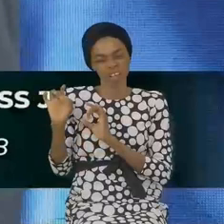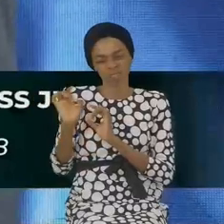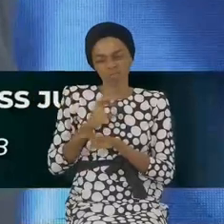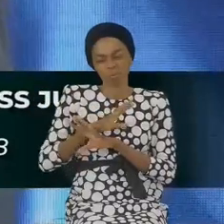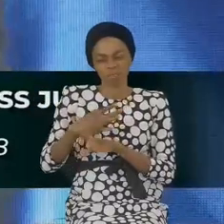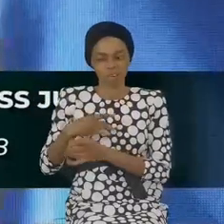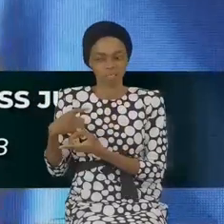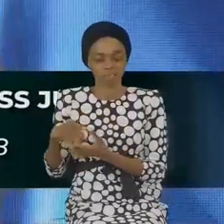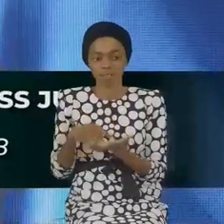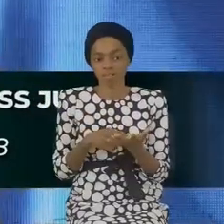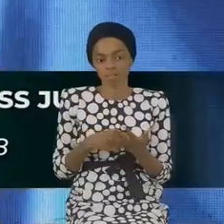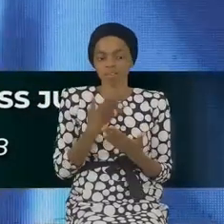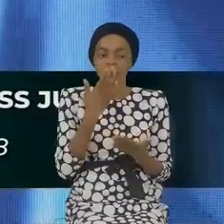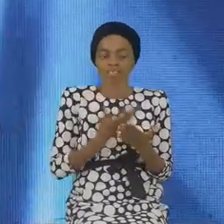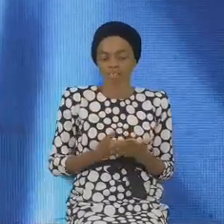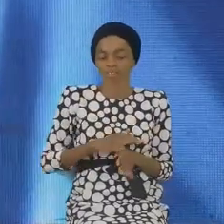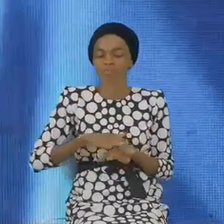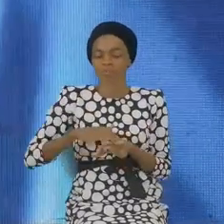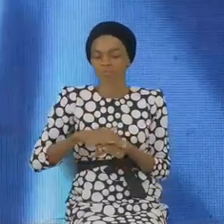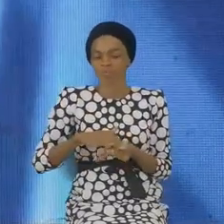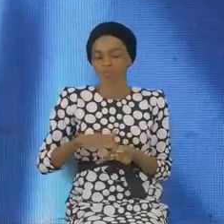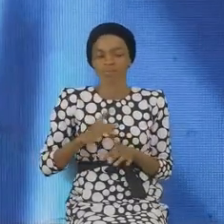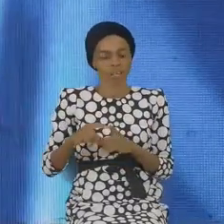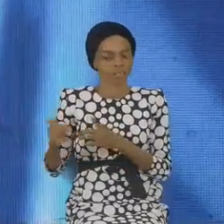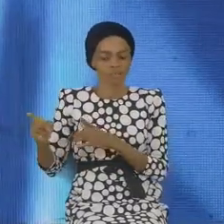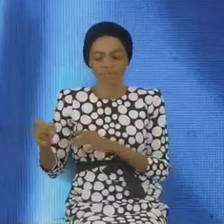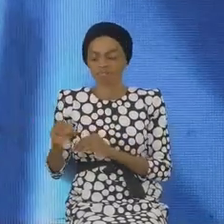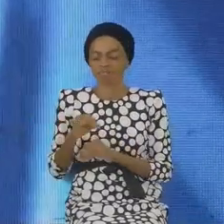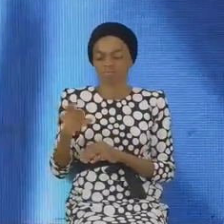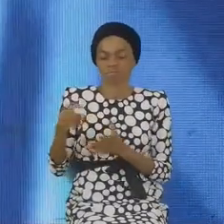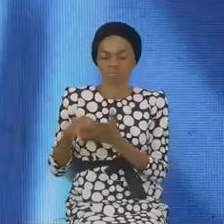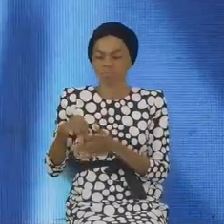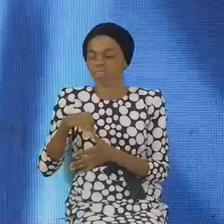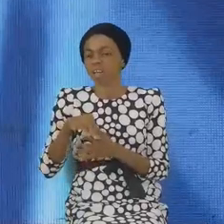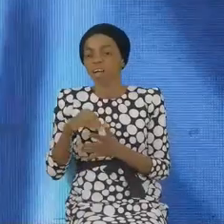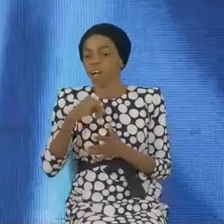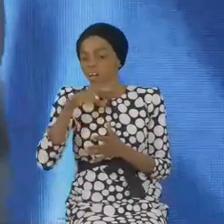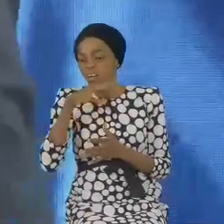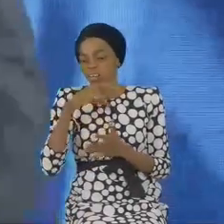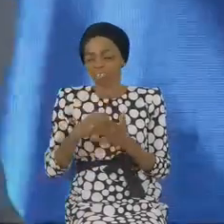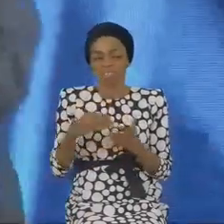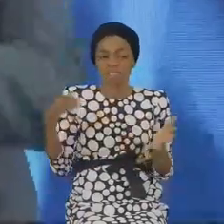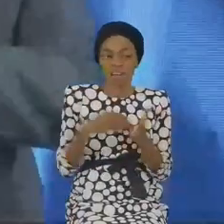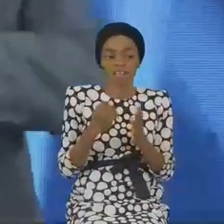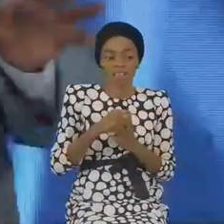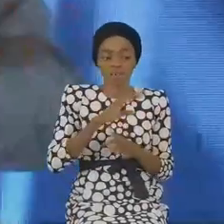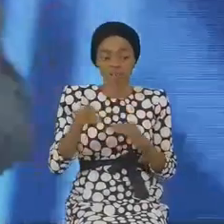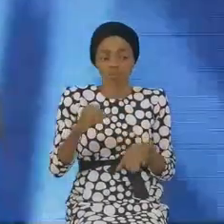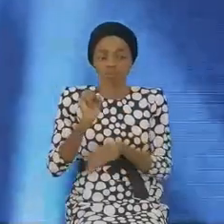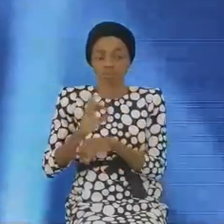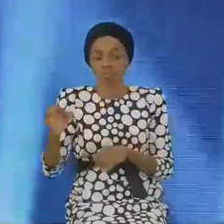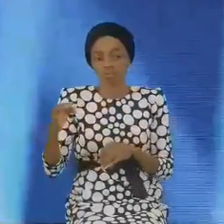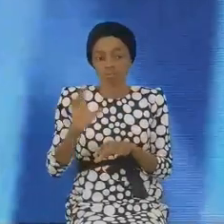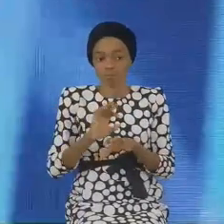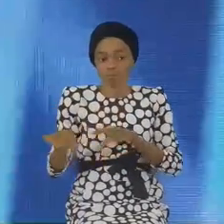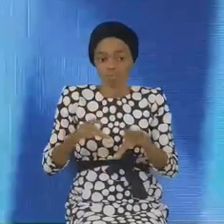ceci condamne les pollutions du monde et toutes les pratiques d'Égypte. Je n'aime pas ça. Non, ce n'est pas ce que tu